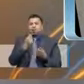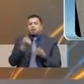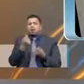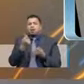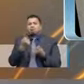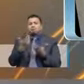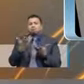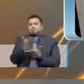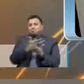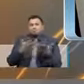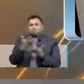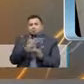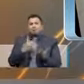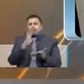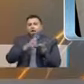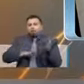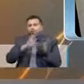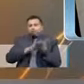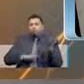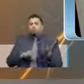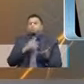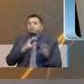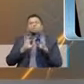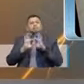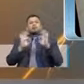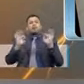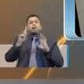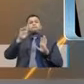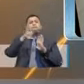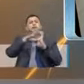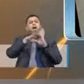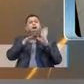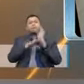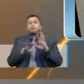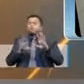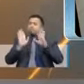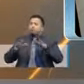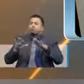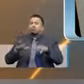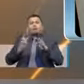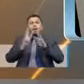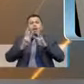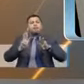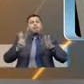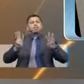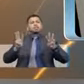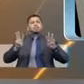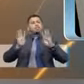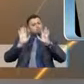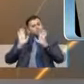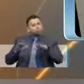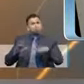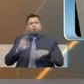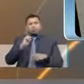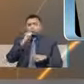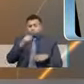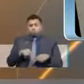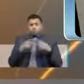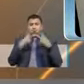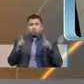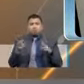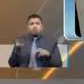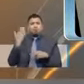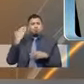الأموال، المخاطر، الخزينة. كل هذه البرامج وضعناها على هذه المنصة. اليوم نتكلم عن أطلقناها قبل